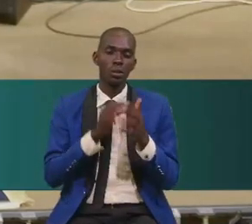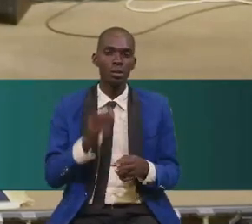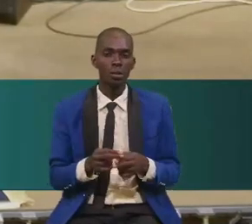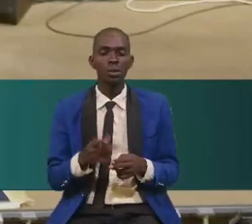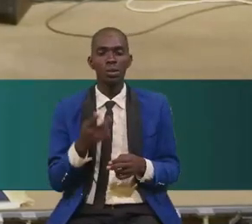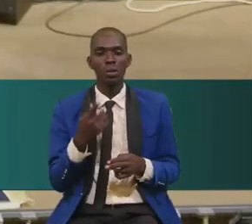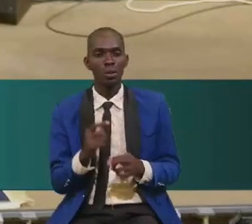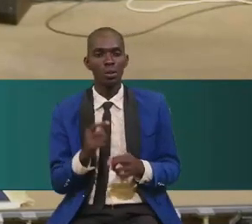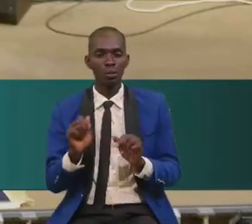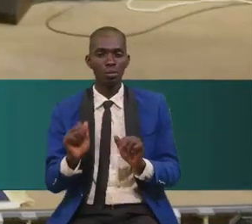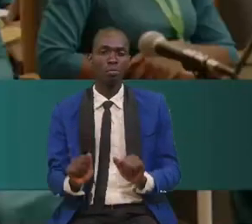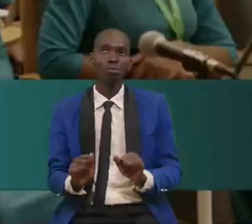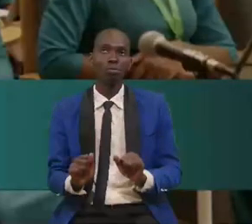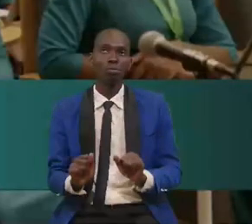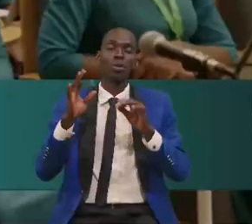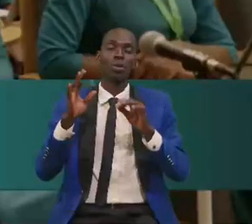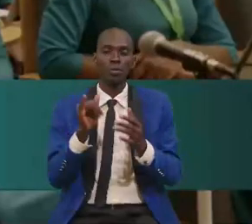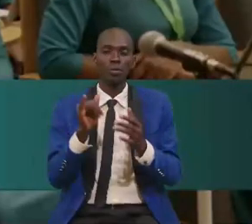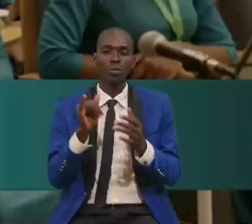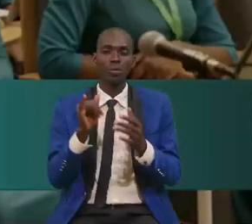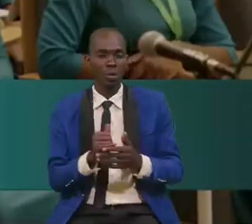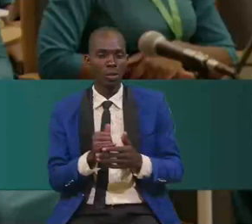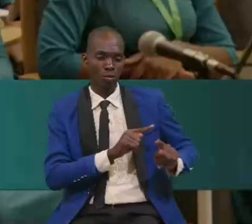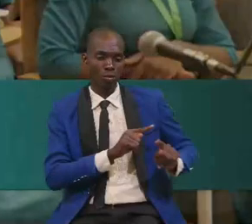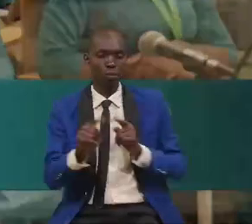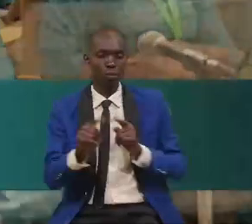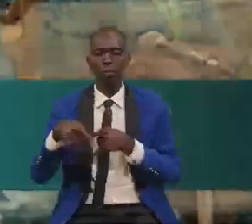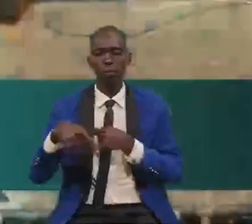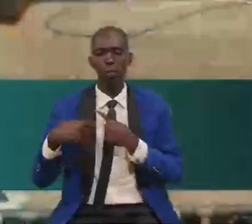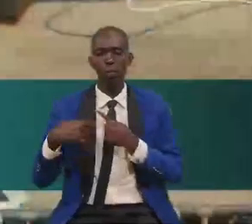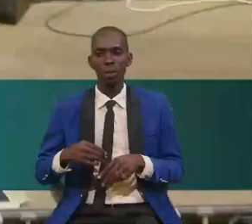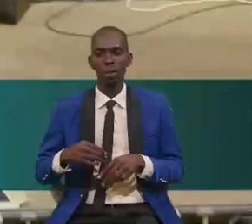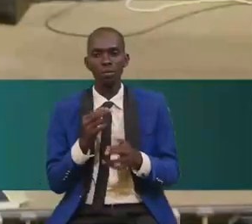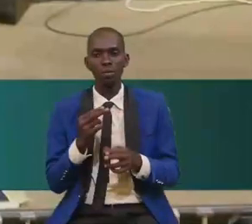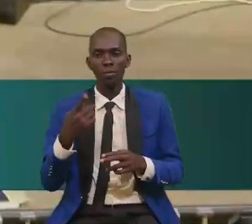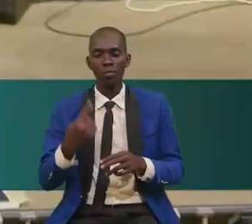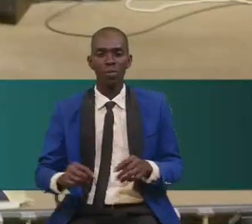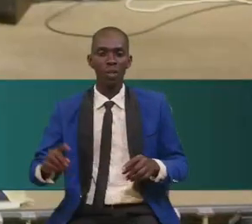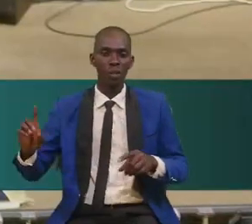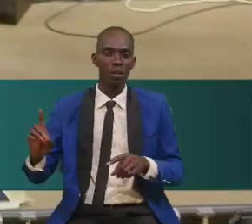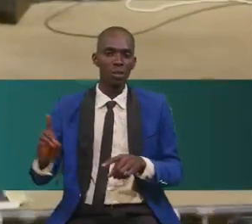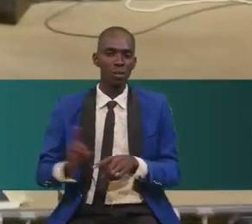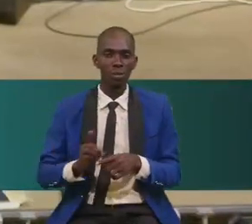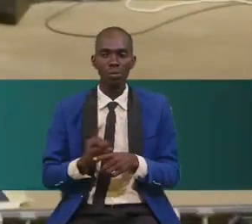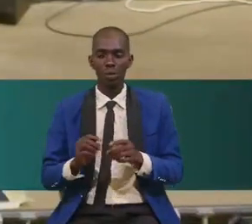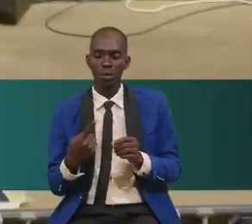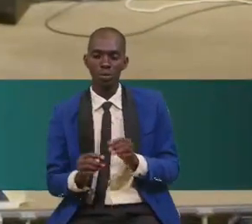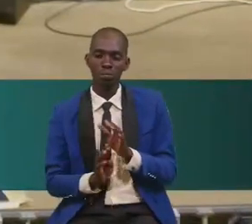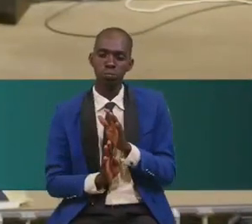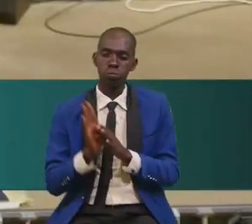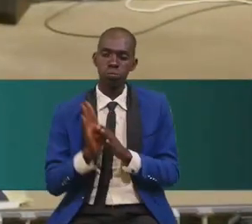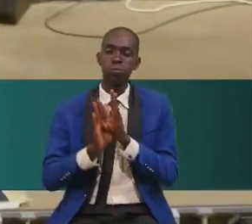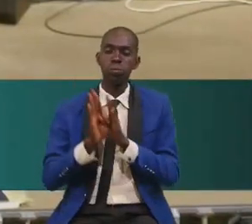La dévotion de cette armée est transférée dans ton cœur. La discipline, le développement de cette grande